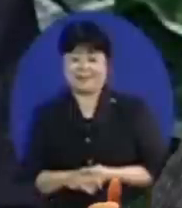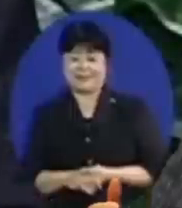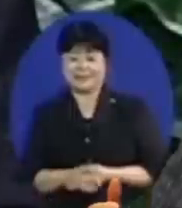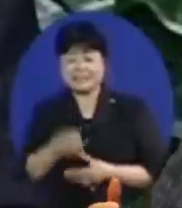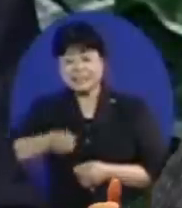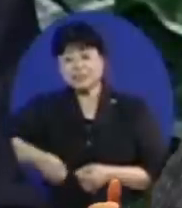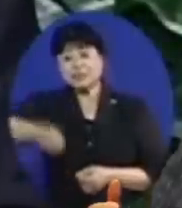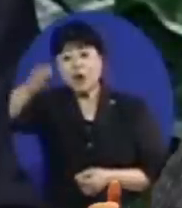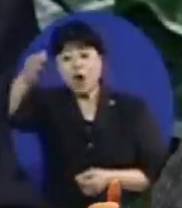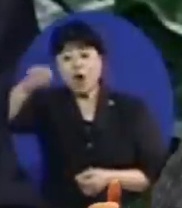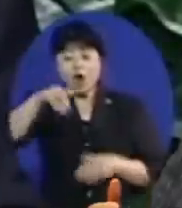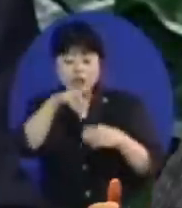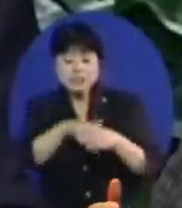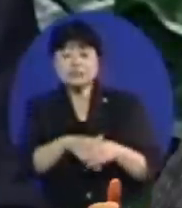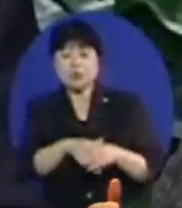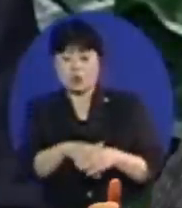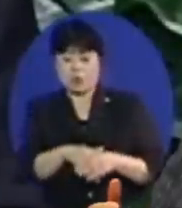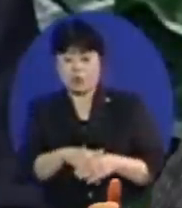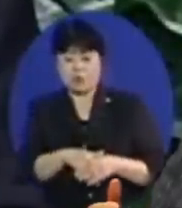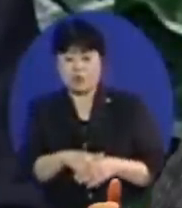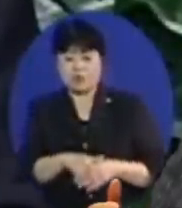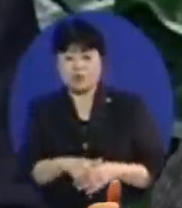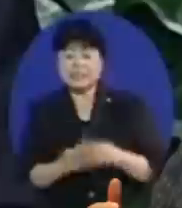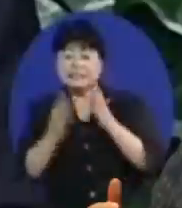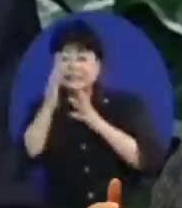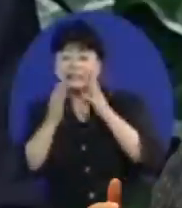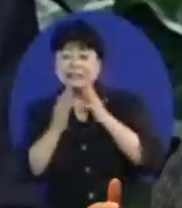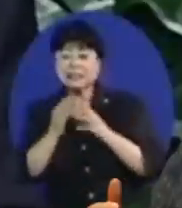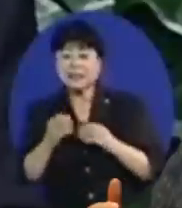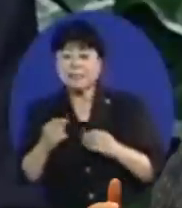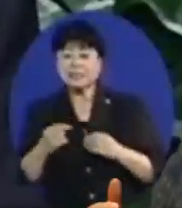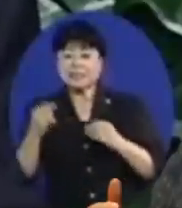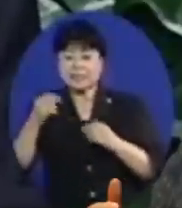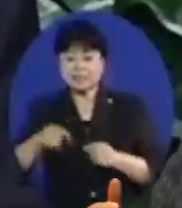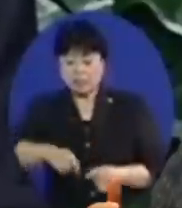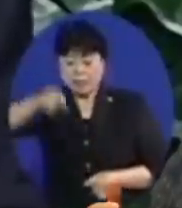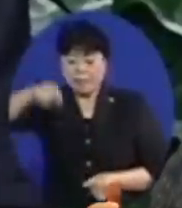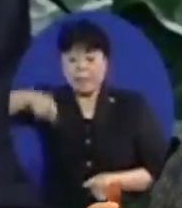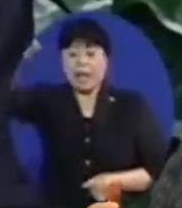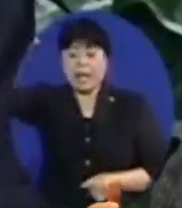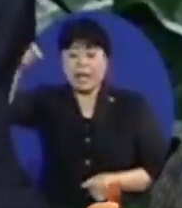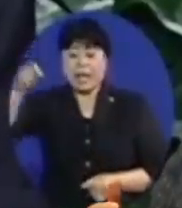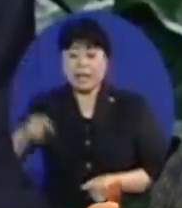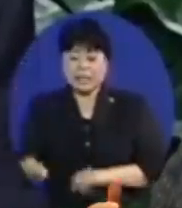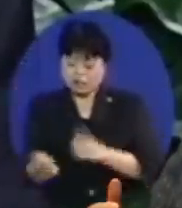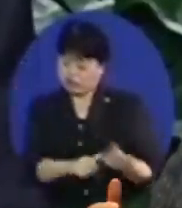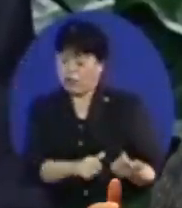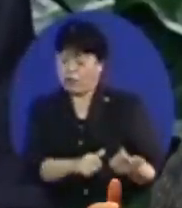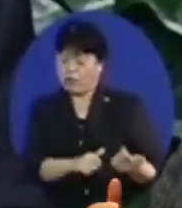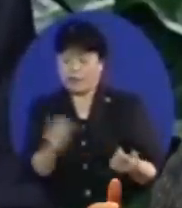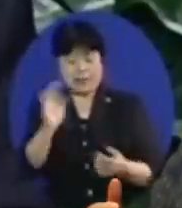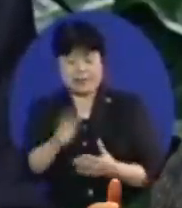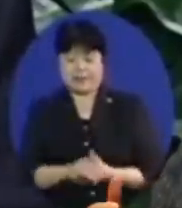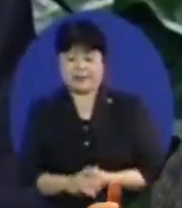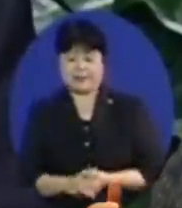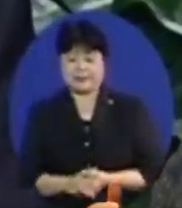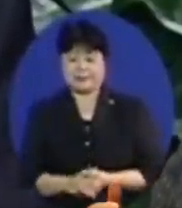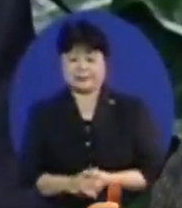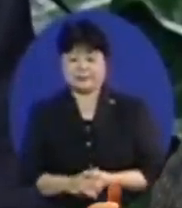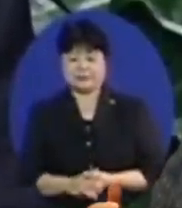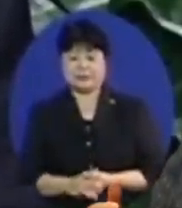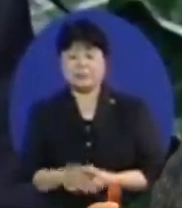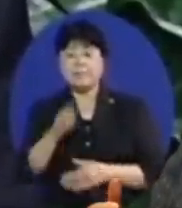씨를 심어놓고 벼나 보리가 삭이 나면 빨리 자라라고 삭을 쭉쭉 뽑아놓으면 다 말라주고 버린 것입니다.